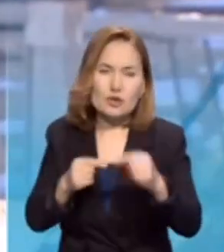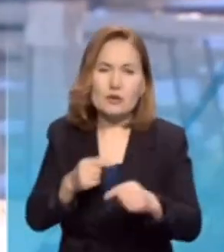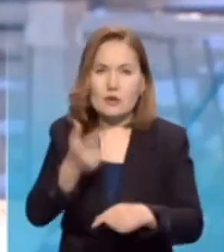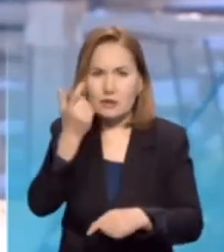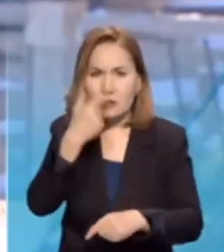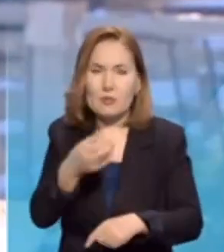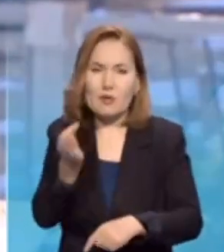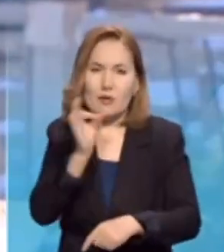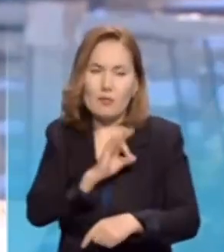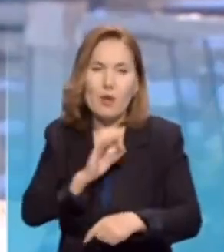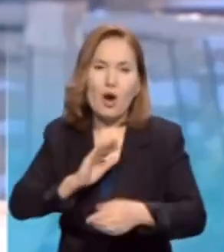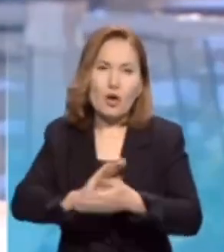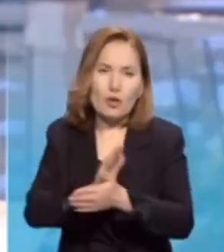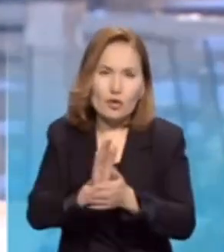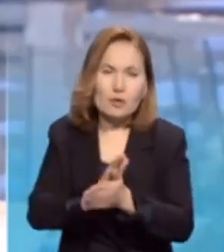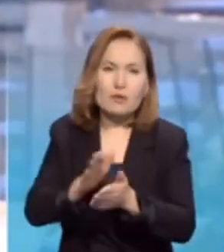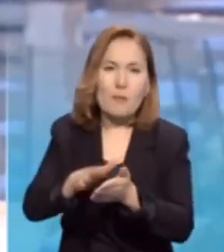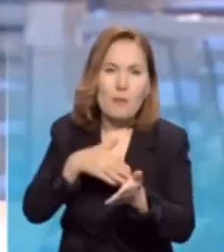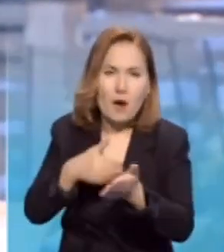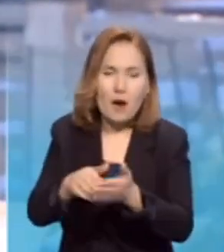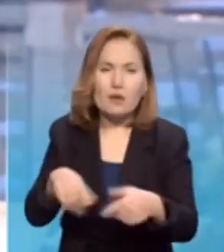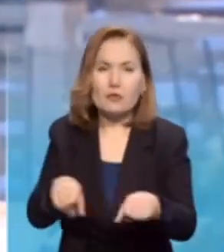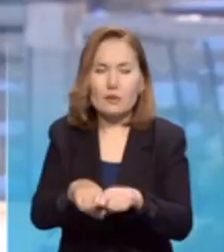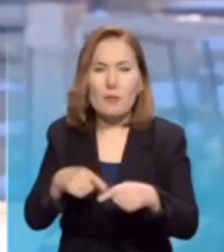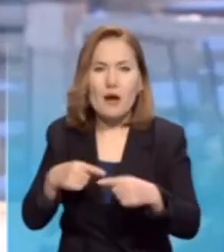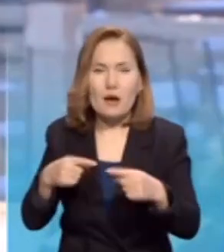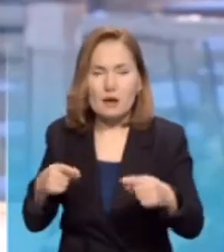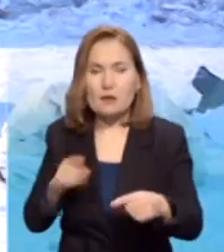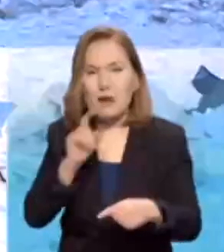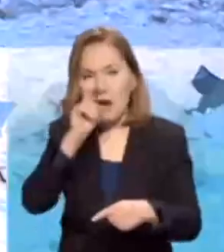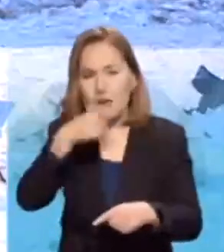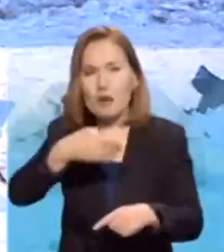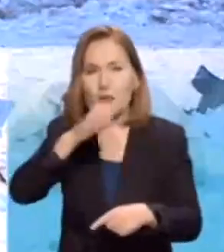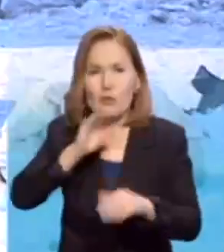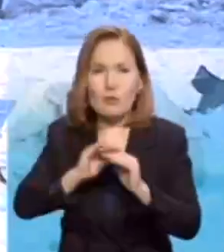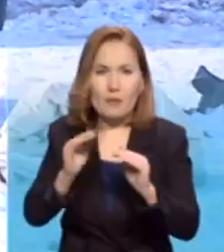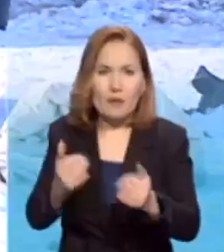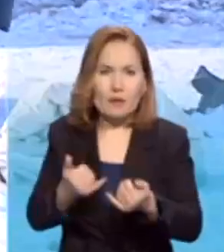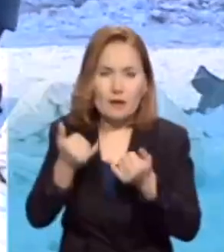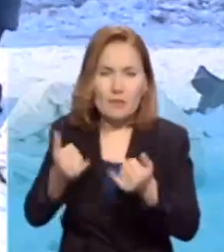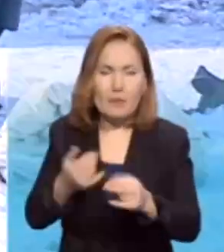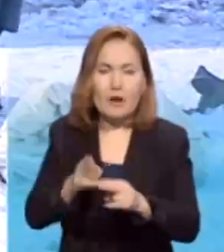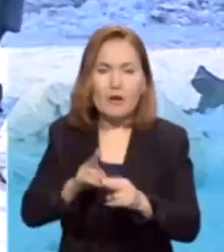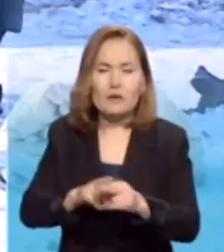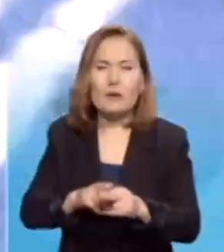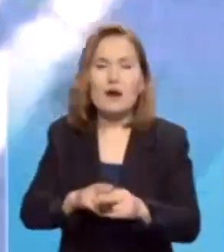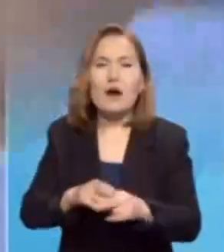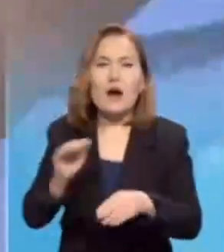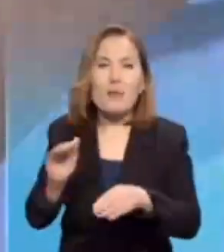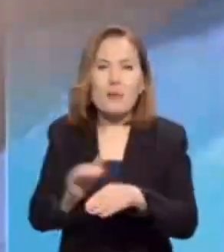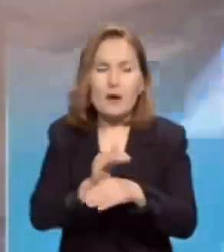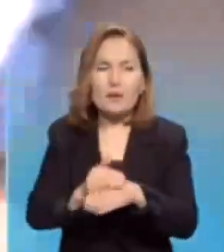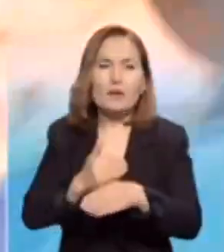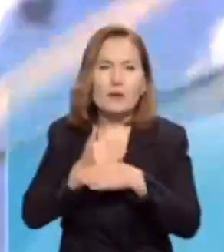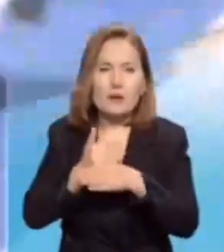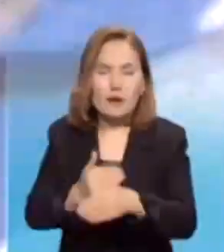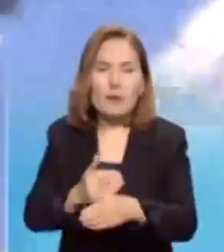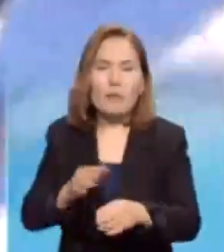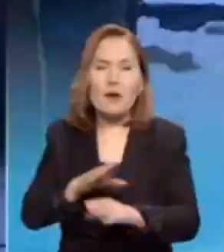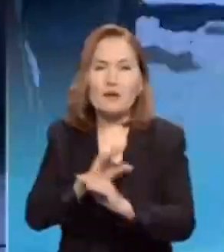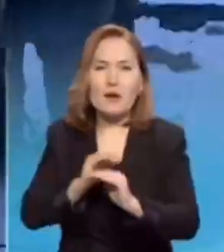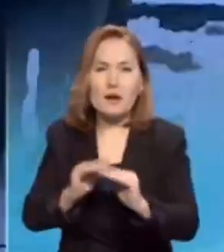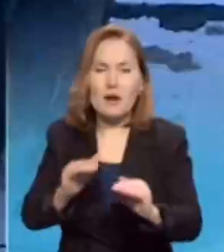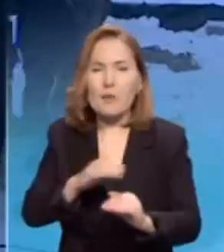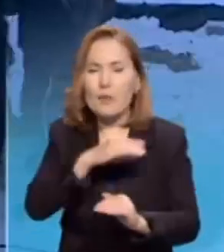өзімізге құрт, май дегендей айран балаларға. Адал жүрек жобасының түпкі мақсаты адал еңбек ету арқылы көп